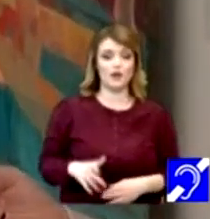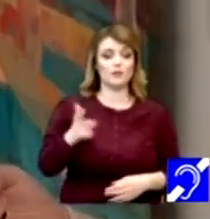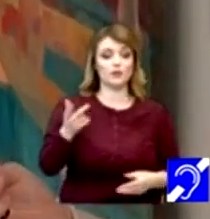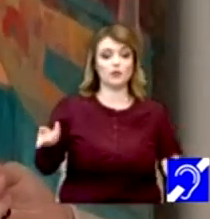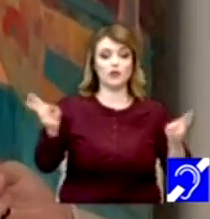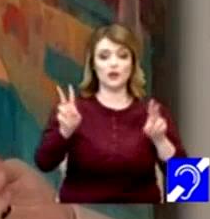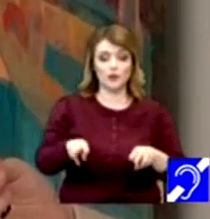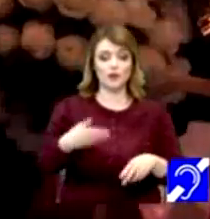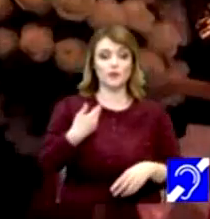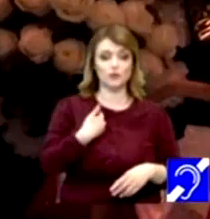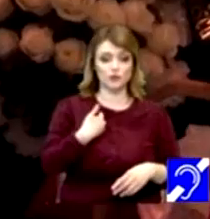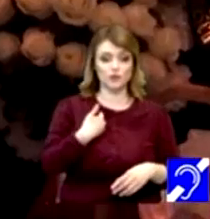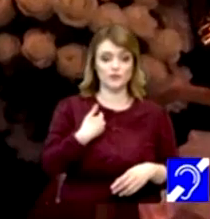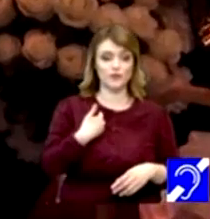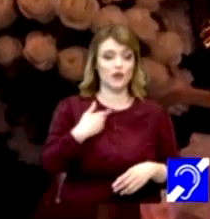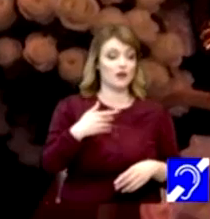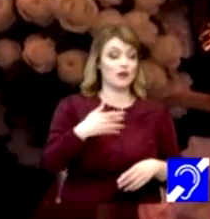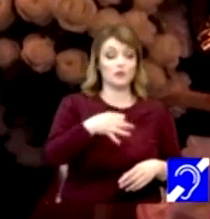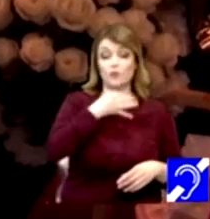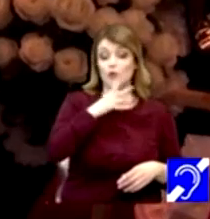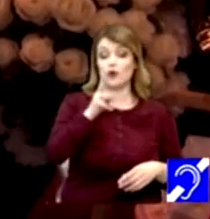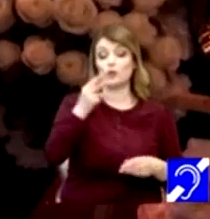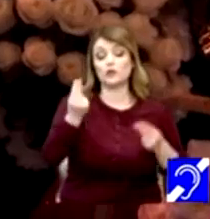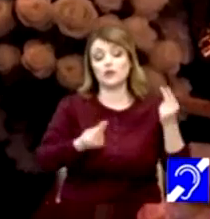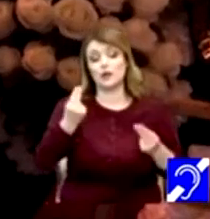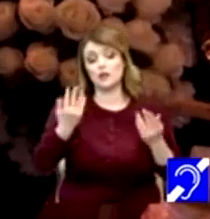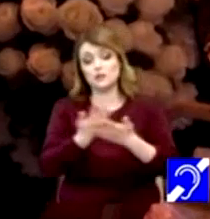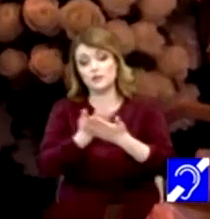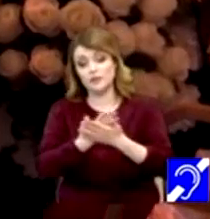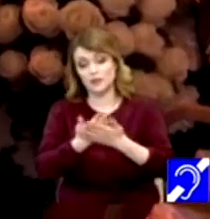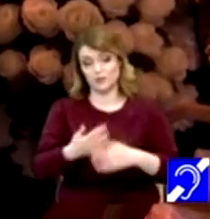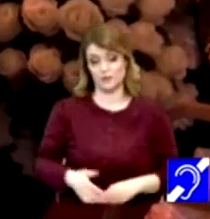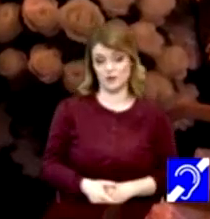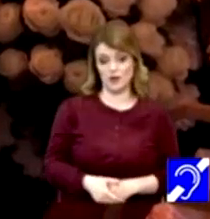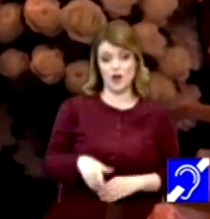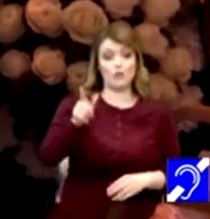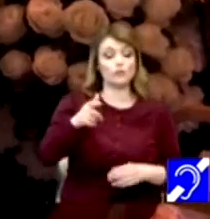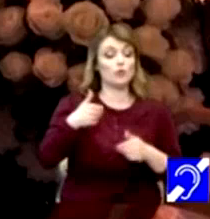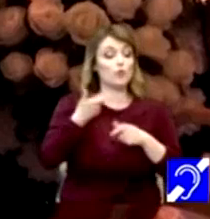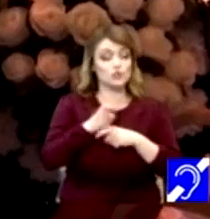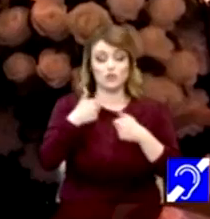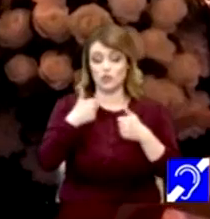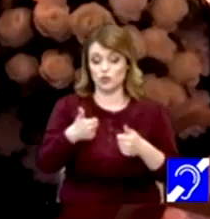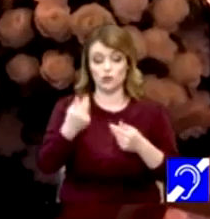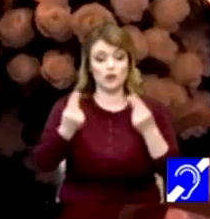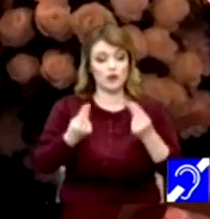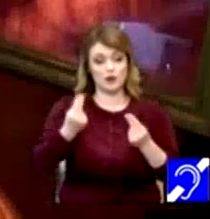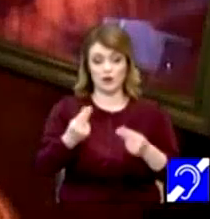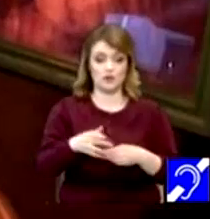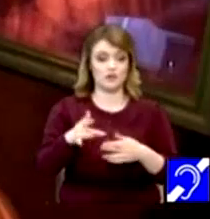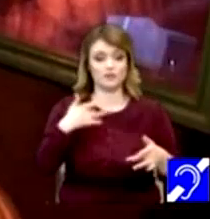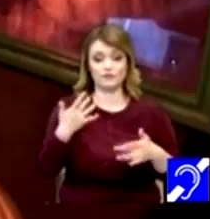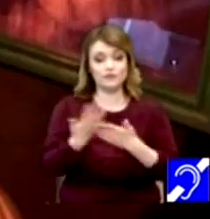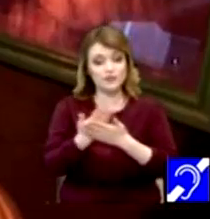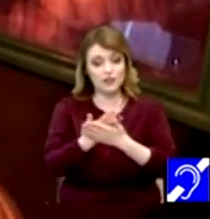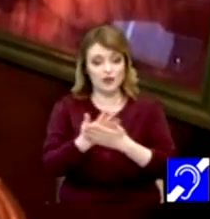rămâne pentru noi în toate filmele care a jucat, în filmele care a făcut rolul său. A făcut rolul lui Boris Becket, un rol care nu